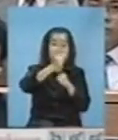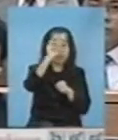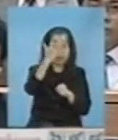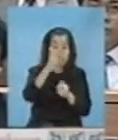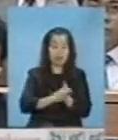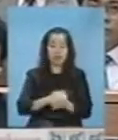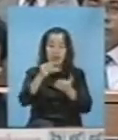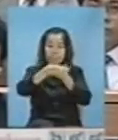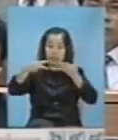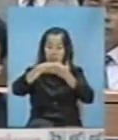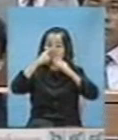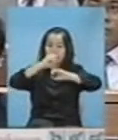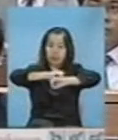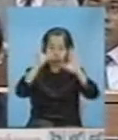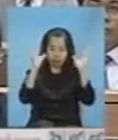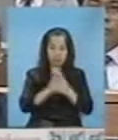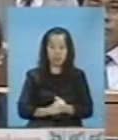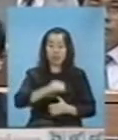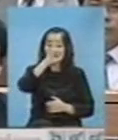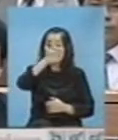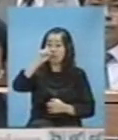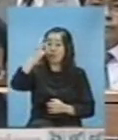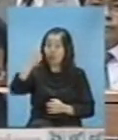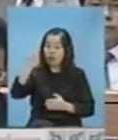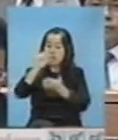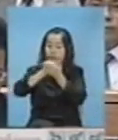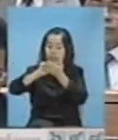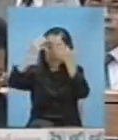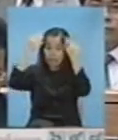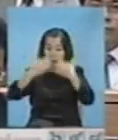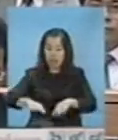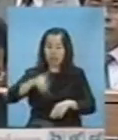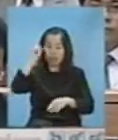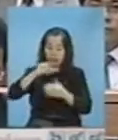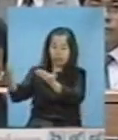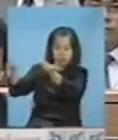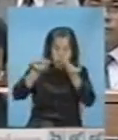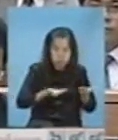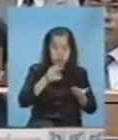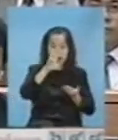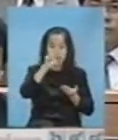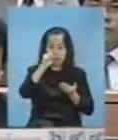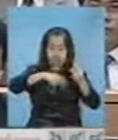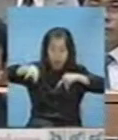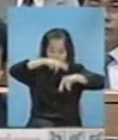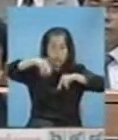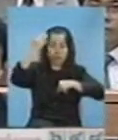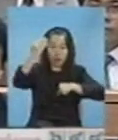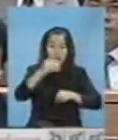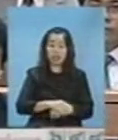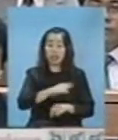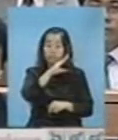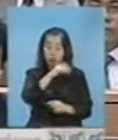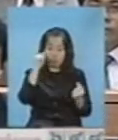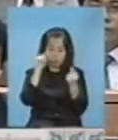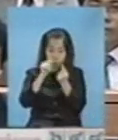ขียนให้ชัดว่าสสร.ร่างแล้วจะต้องเอากลับมารัฐสภาก่อนหากเข้าเงื่อนไ